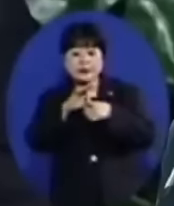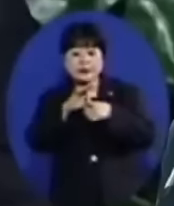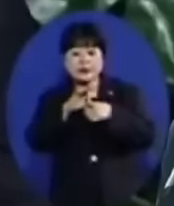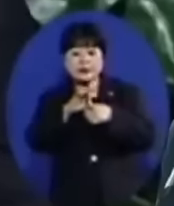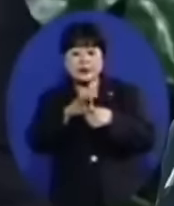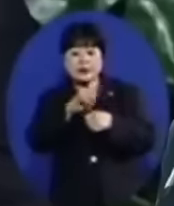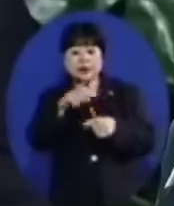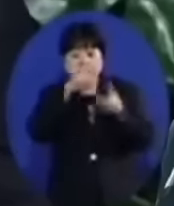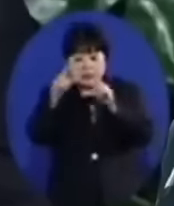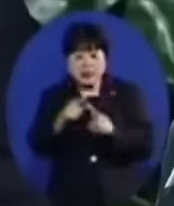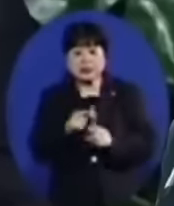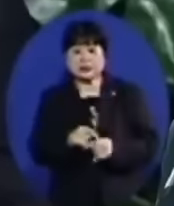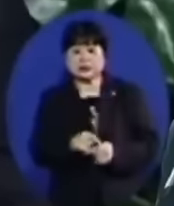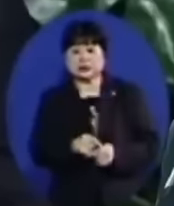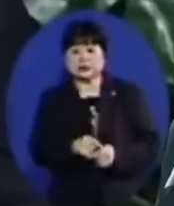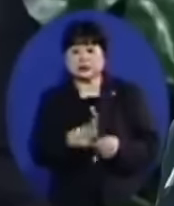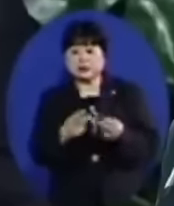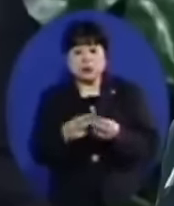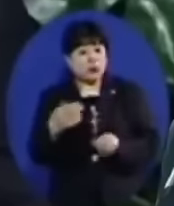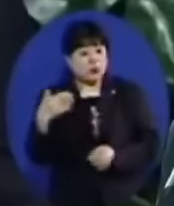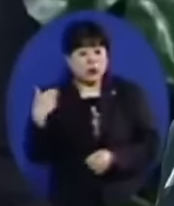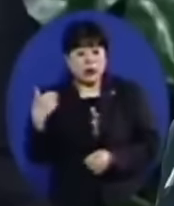어떻게 사는지 알지를 못합니다.